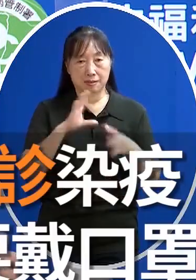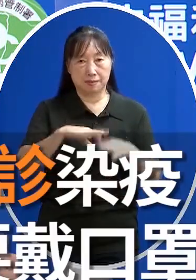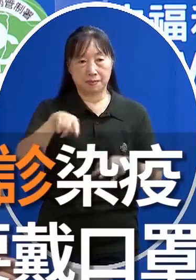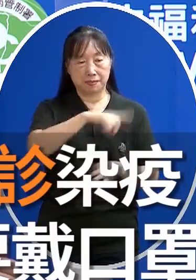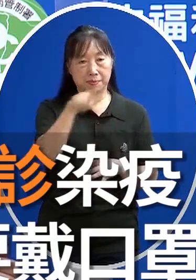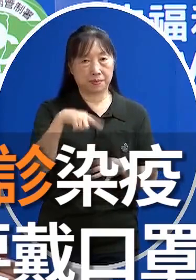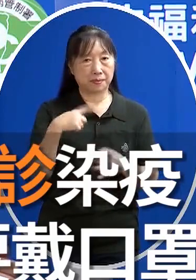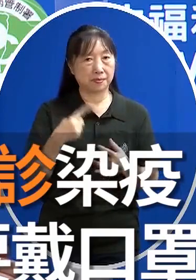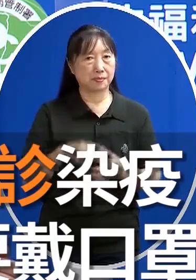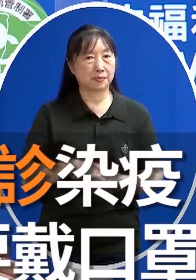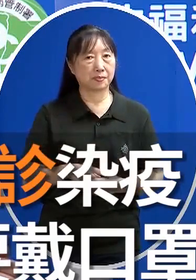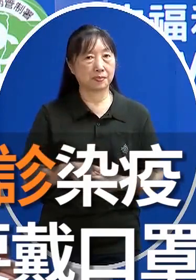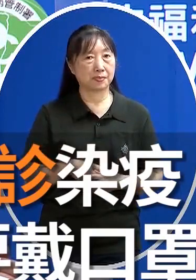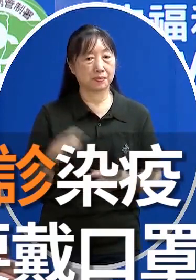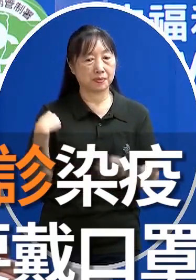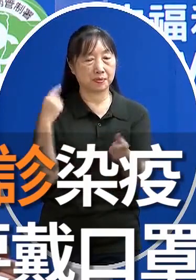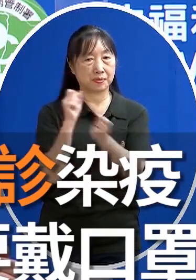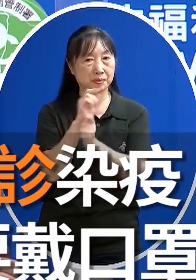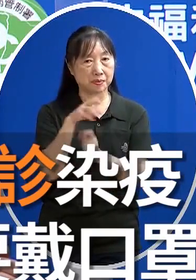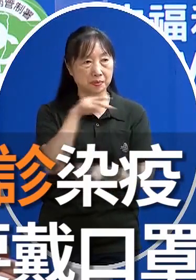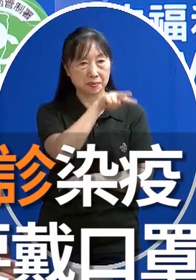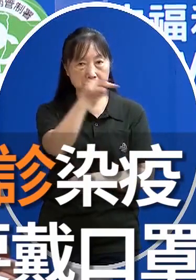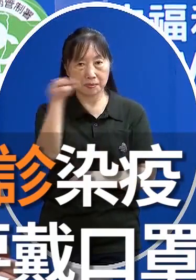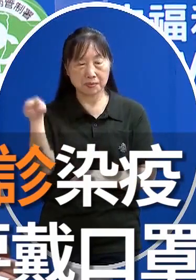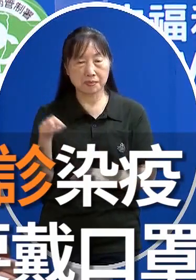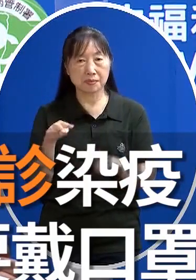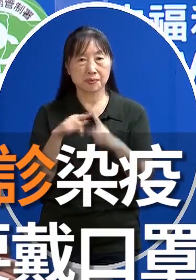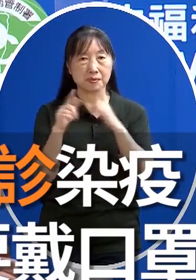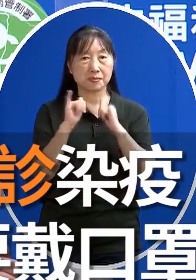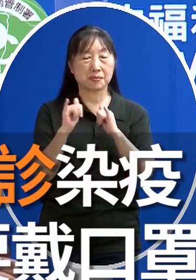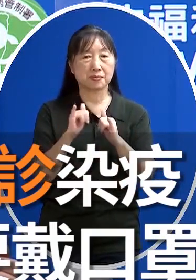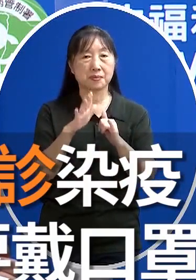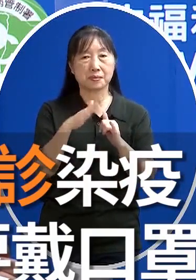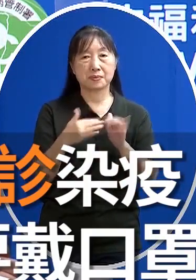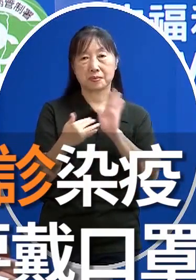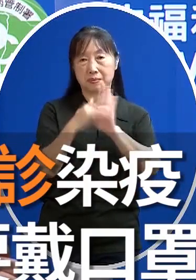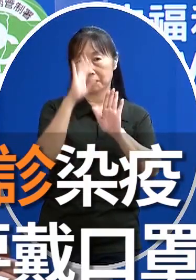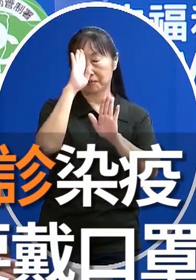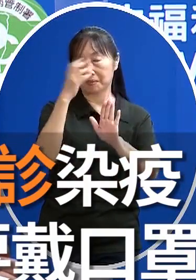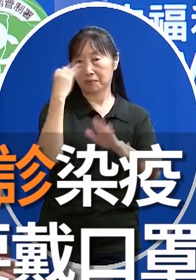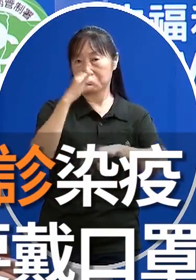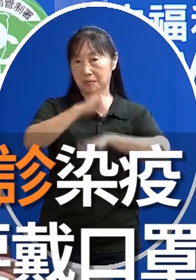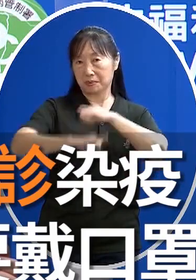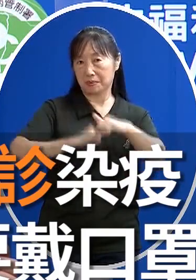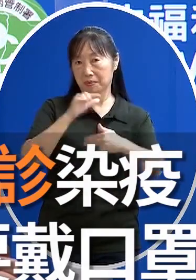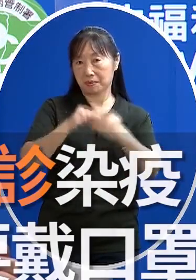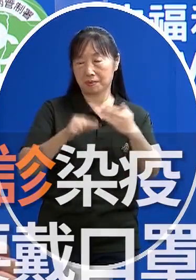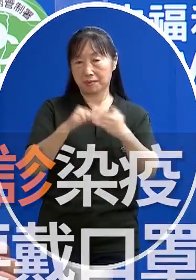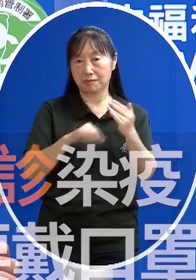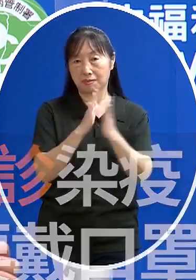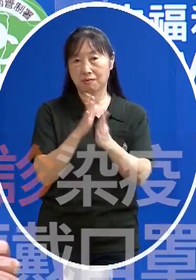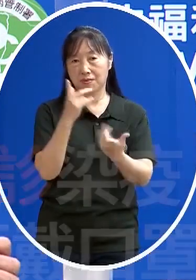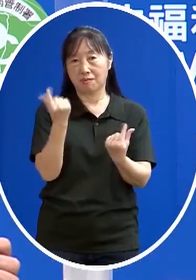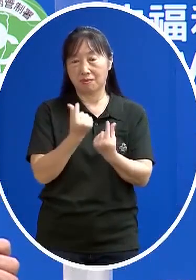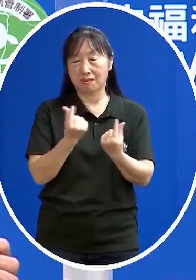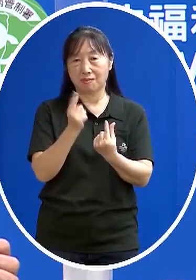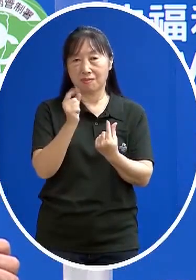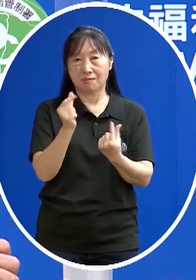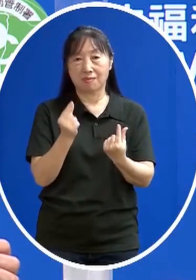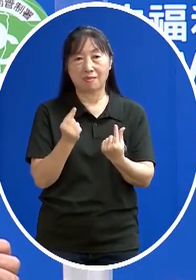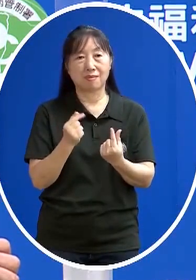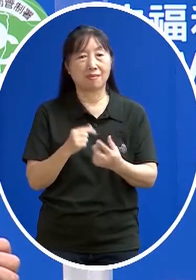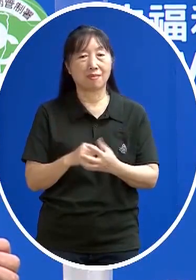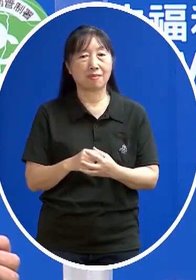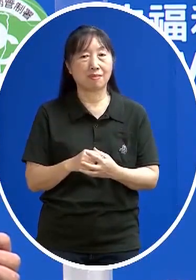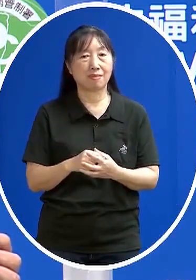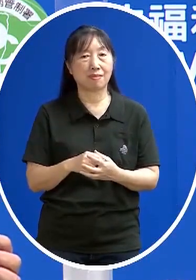来观察到大家戴口罩或是我们的防疫新生活这样的一个遵从度是稍微有一点我